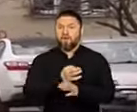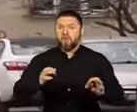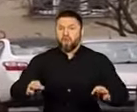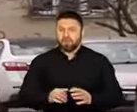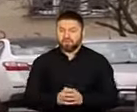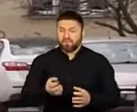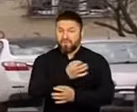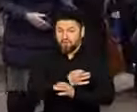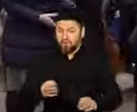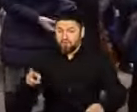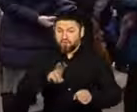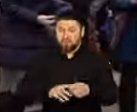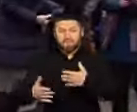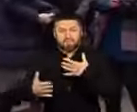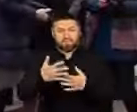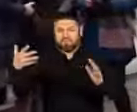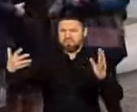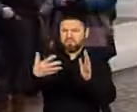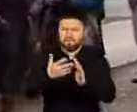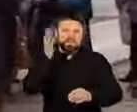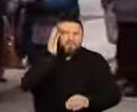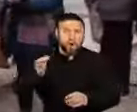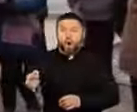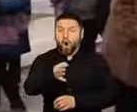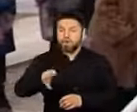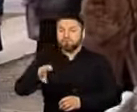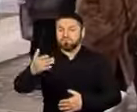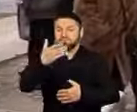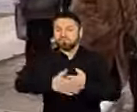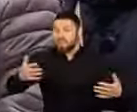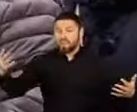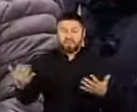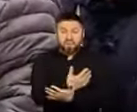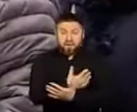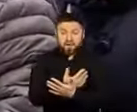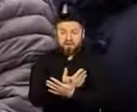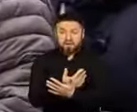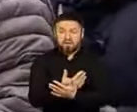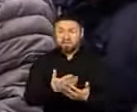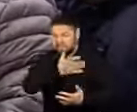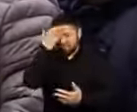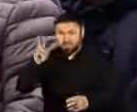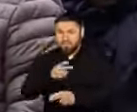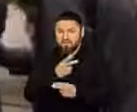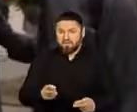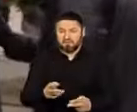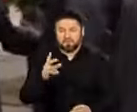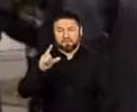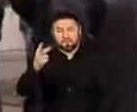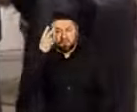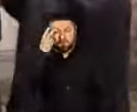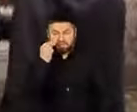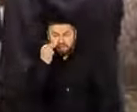wolności. Wolności, która dla blisko 5 tysięcy mieszkańców osiedla skończyła się nagle i niezapowiedzianie. Kładzie się pan